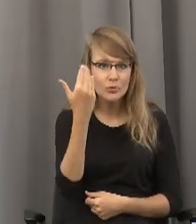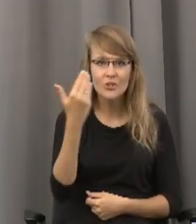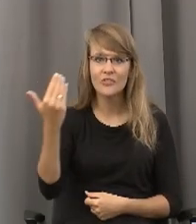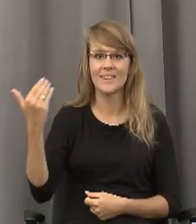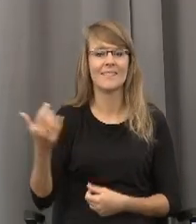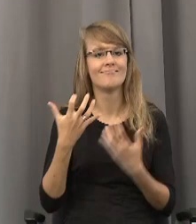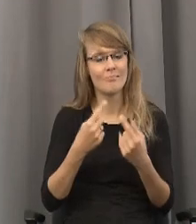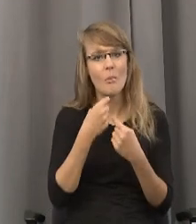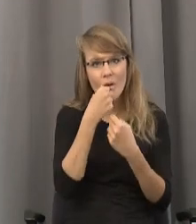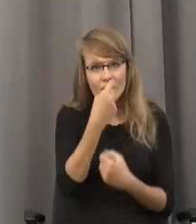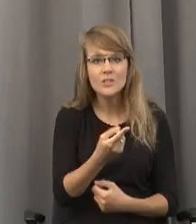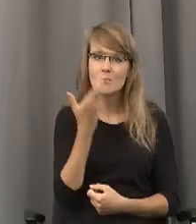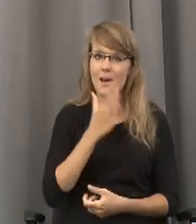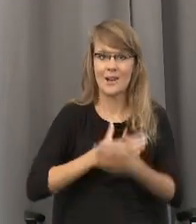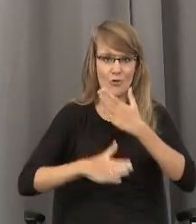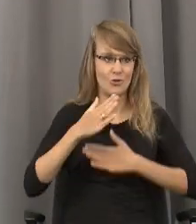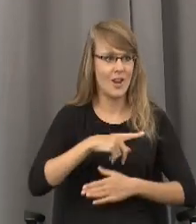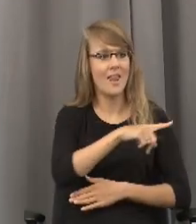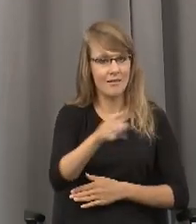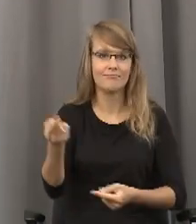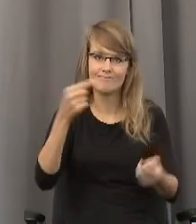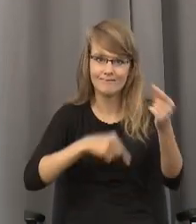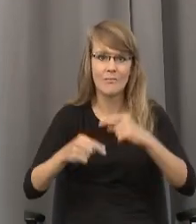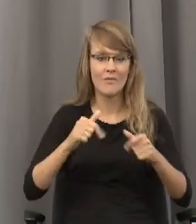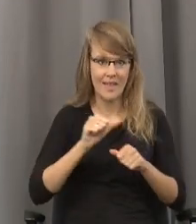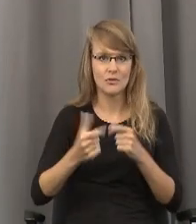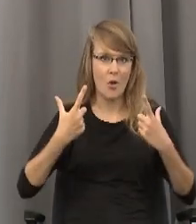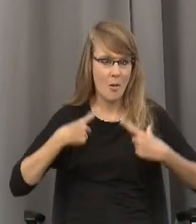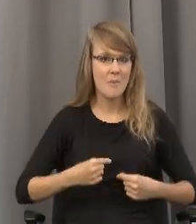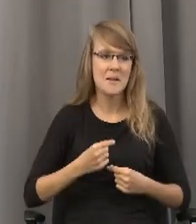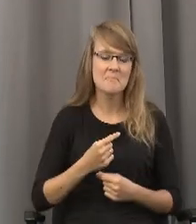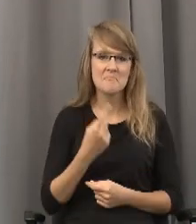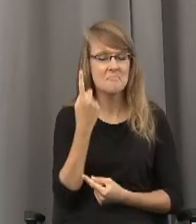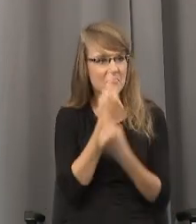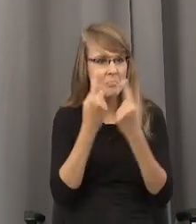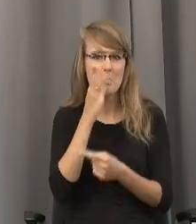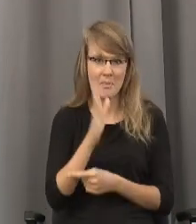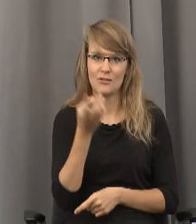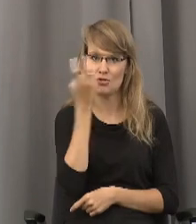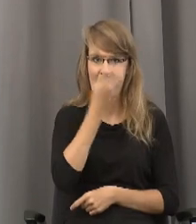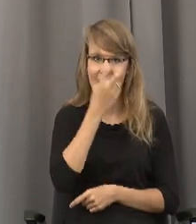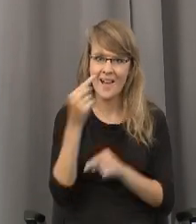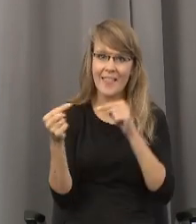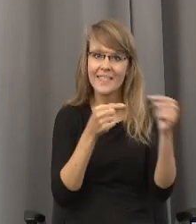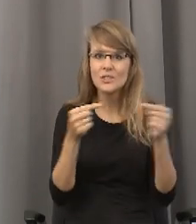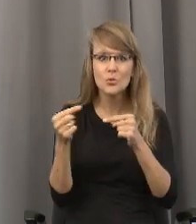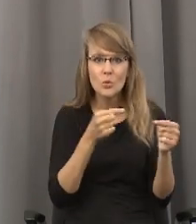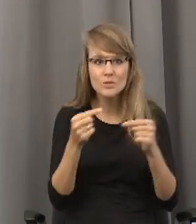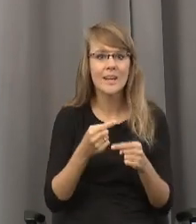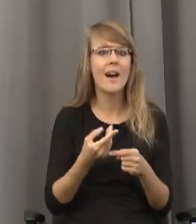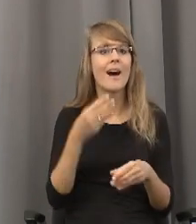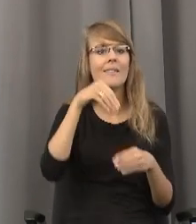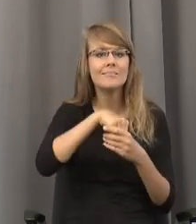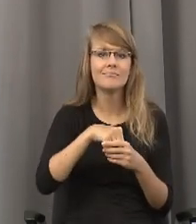powiedzieć, że bardzo się cieszę z Państwa obecności i już liczę, że będziemy mieli bardzo ciekawą dyskusję poświęconą zarówno